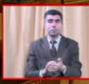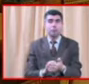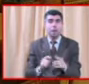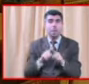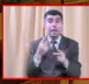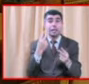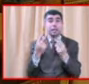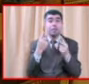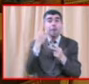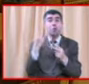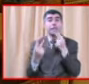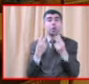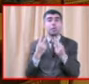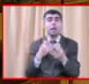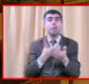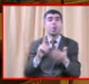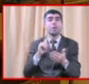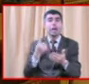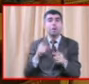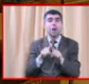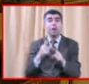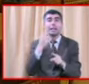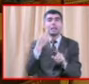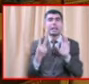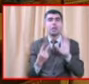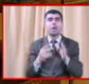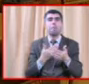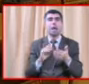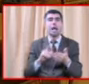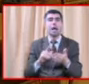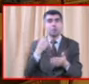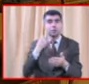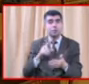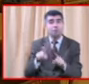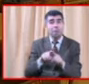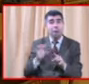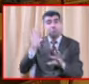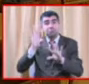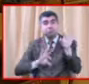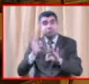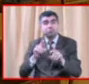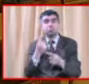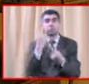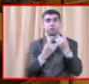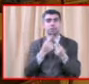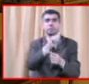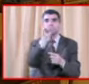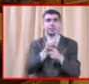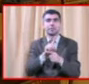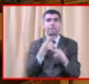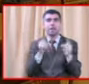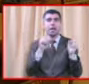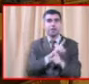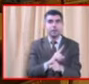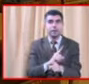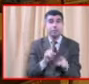122 مليون ديال الدرهم، يعني ما كاملش 12 مليار ديال السنتيم، و270 جايين من القطاعات الأخرى. إذن نسبة